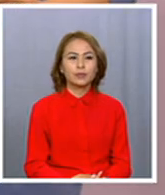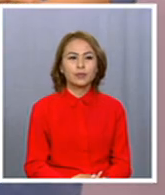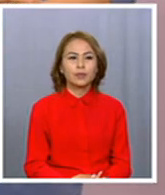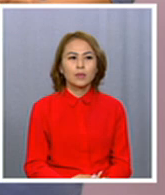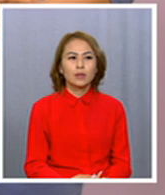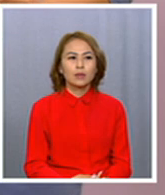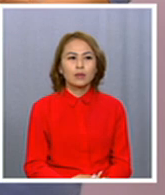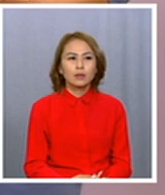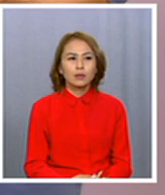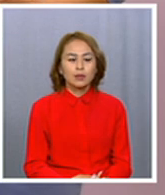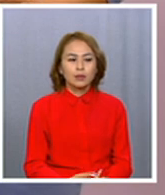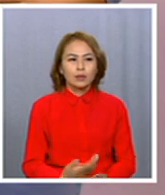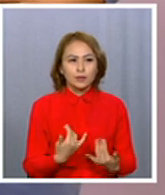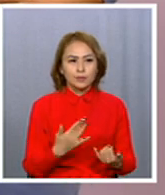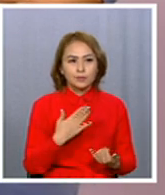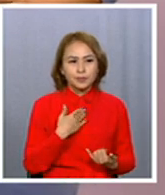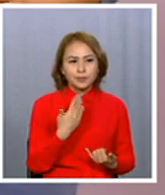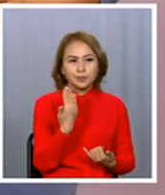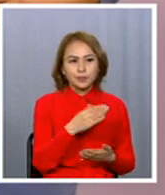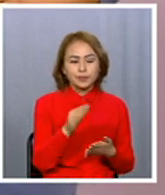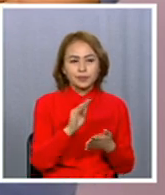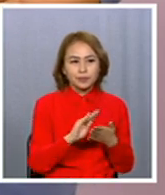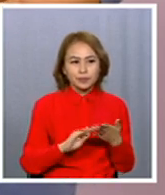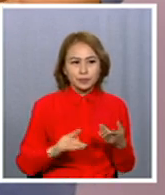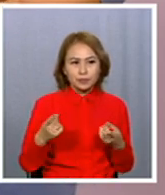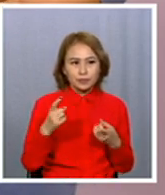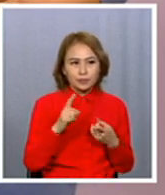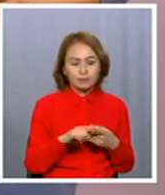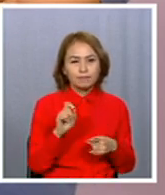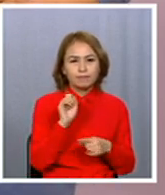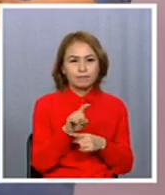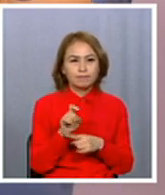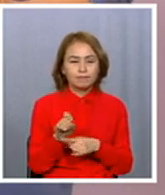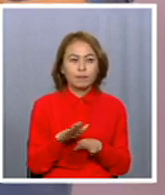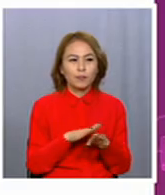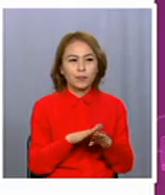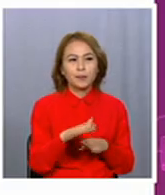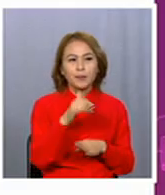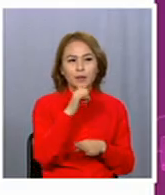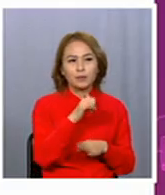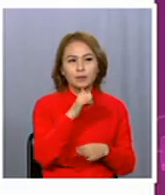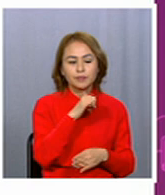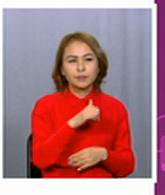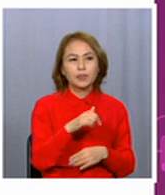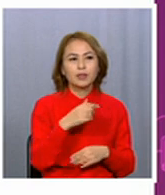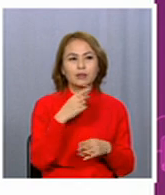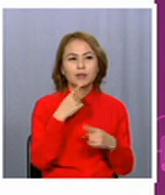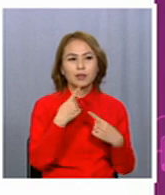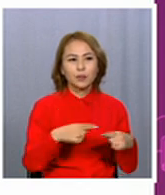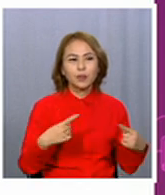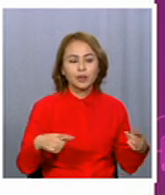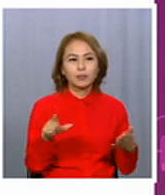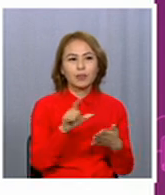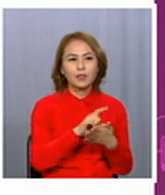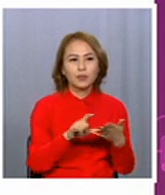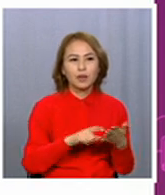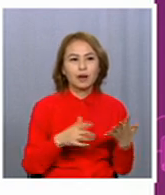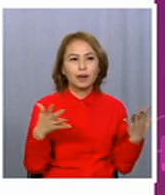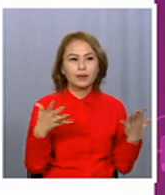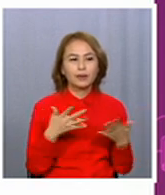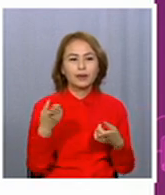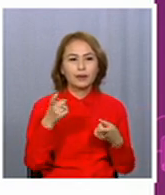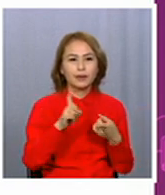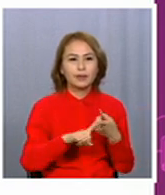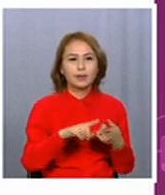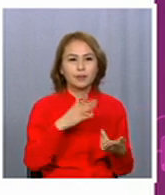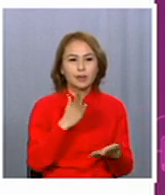Балалар, қазір біз осы өлеңге байланысты тапсырманы орындап көрейік. Заттардың өлең мазмұнына қандай